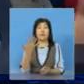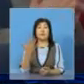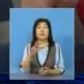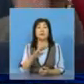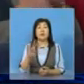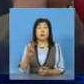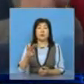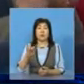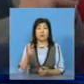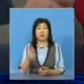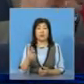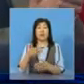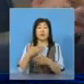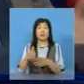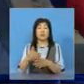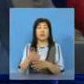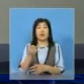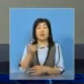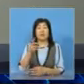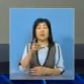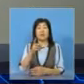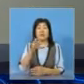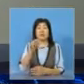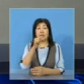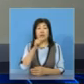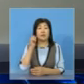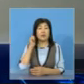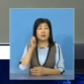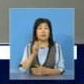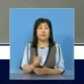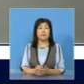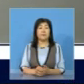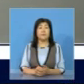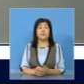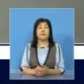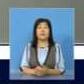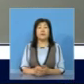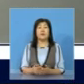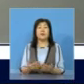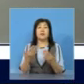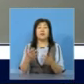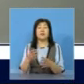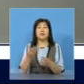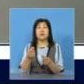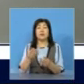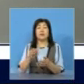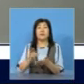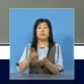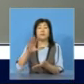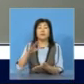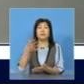миллион теңге, несие 11 жылға рәсімделді. Бұның ішіне мен өзбек ақша салып тұрып, қазіргі таңда 535 мың теңге